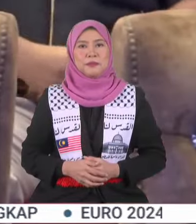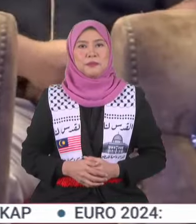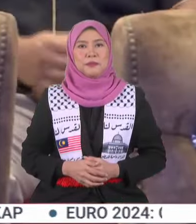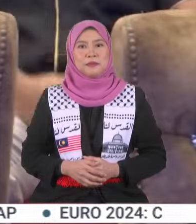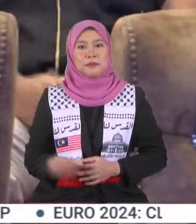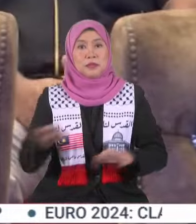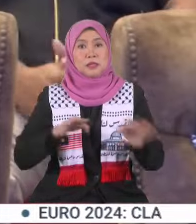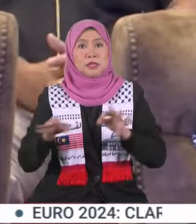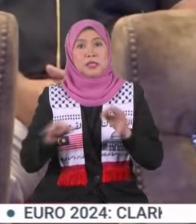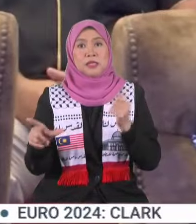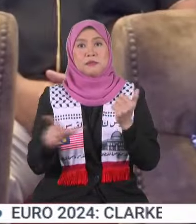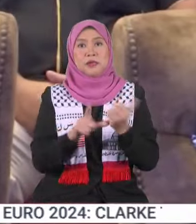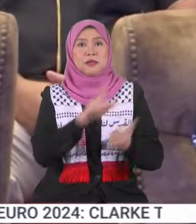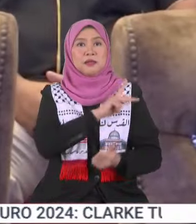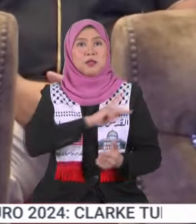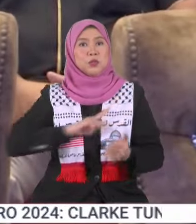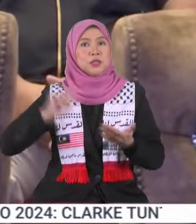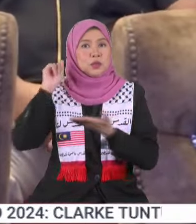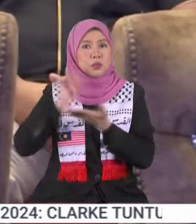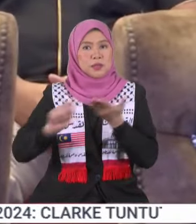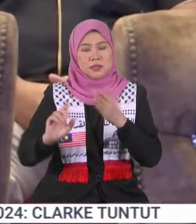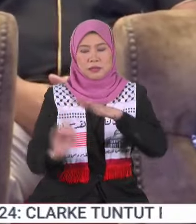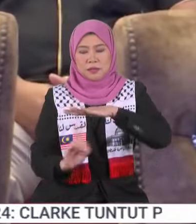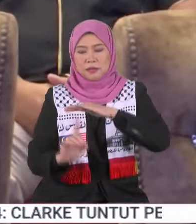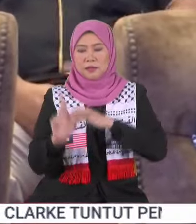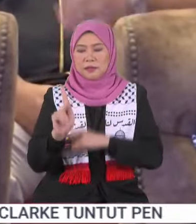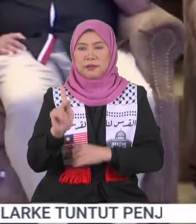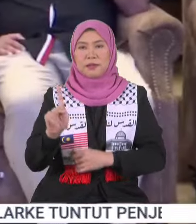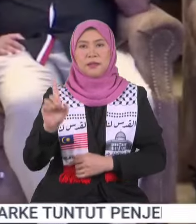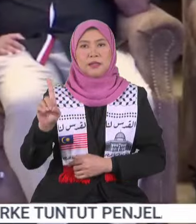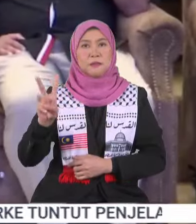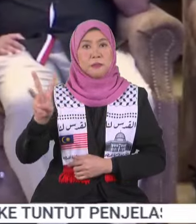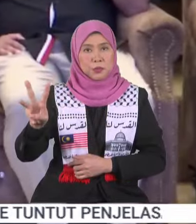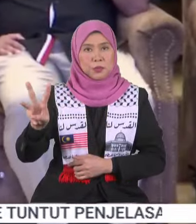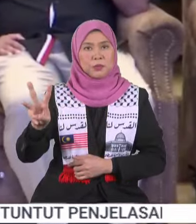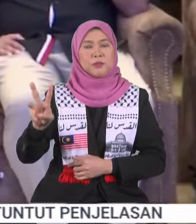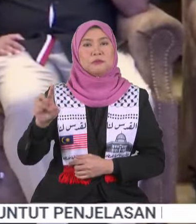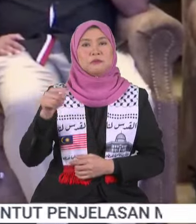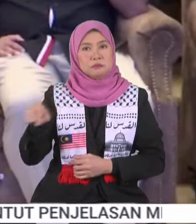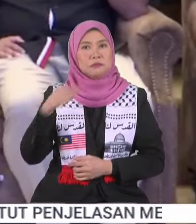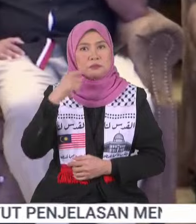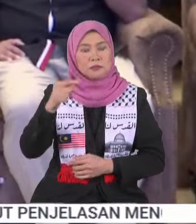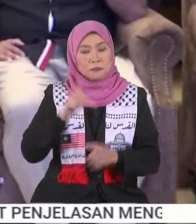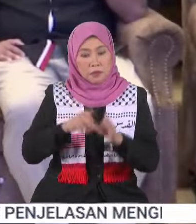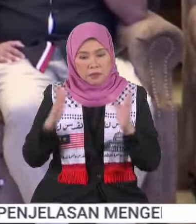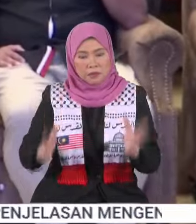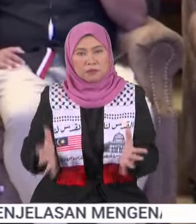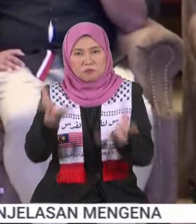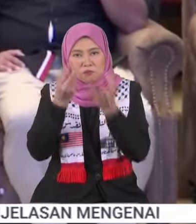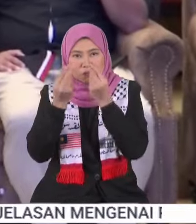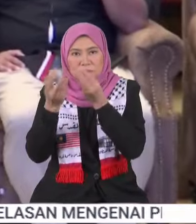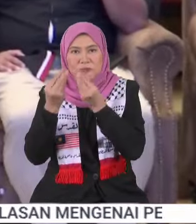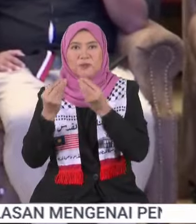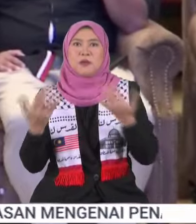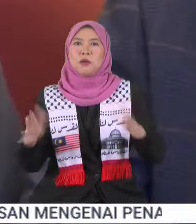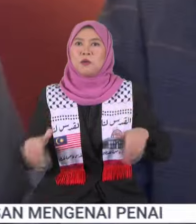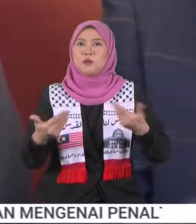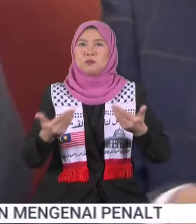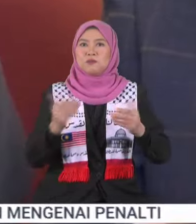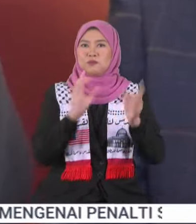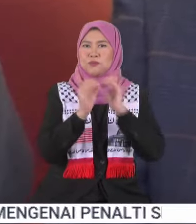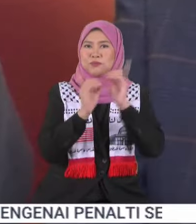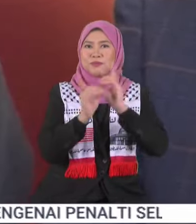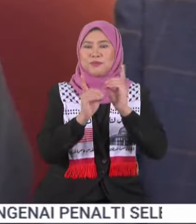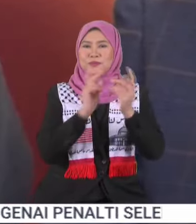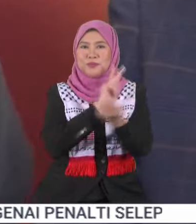Jelas Timbalan Ketua Setiausaha Dasar KKDW Datuk Cik Murad Sayang Ramjan peserta turut diberi pendedahan mengenai solusi